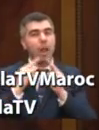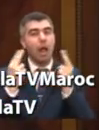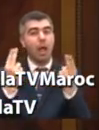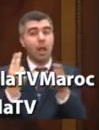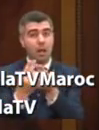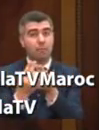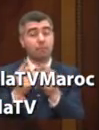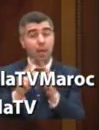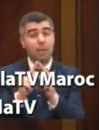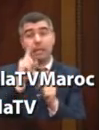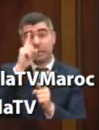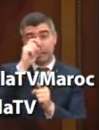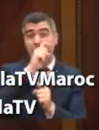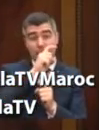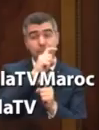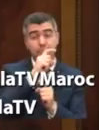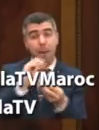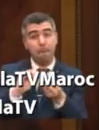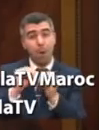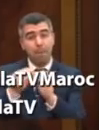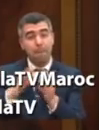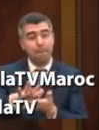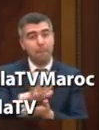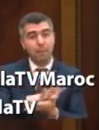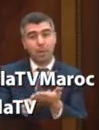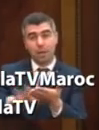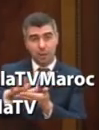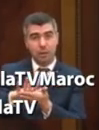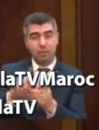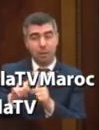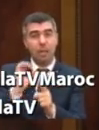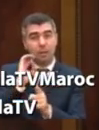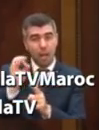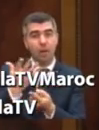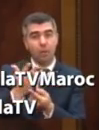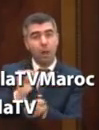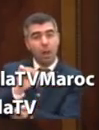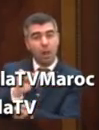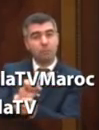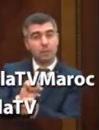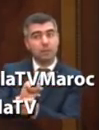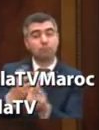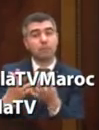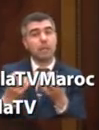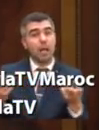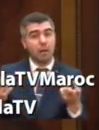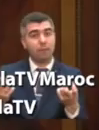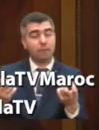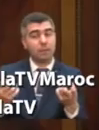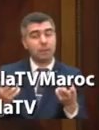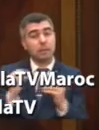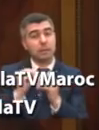والغليان وعدم الاستقرار المتصاعدة في صفوف الحركة الفلسطينية الأسيرة الآخذة في